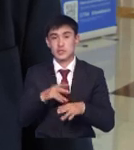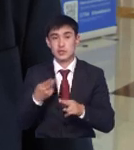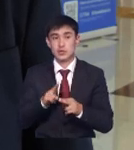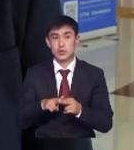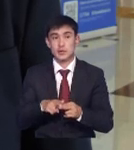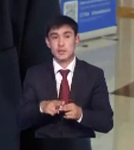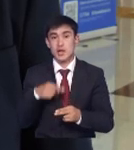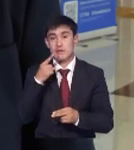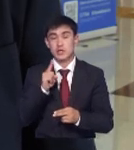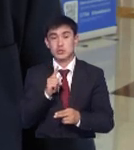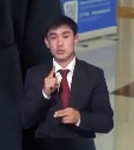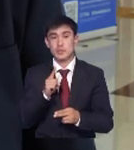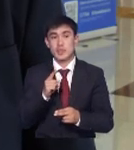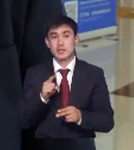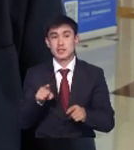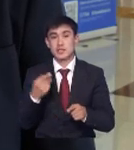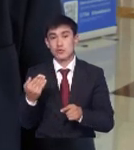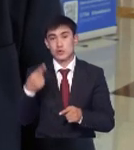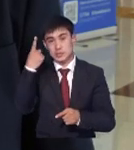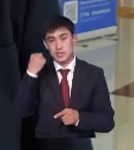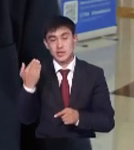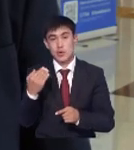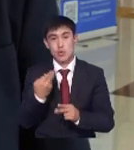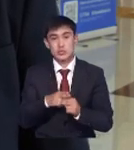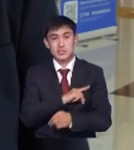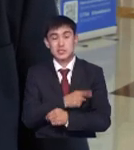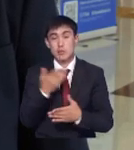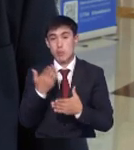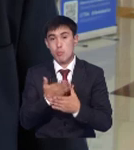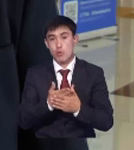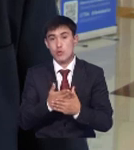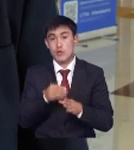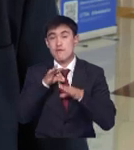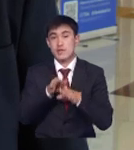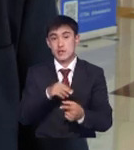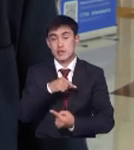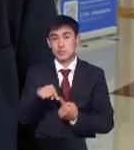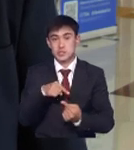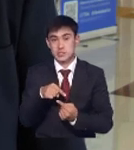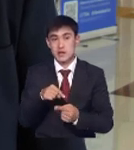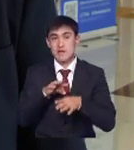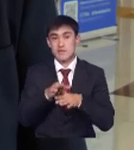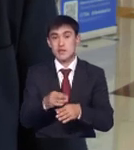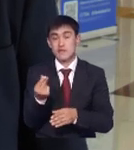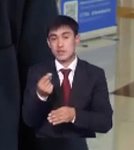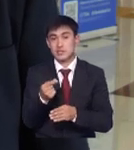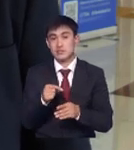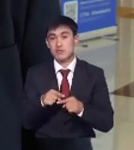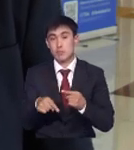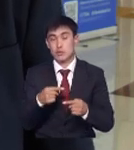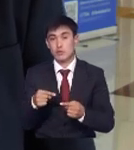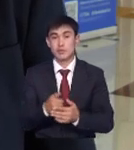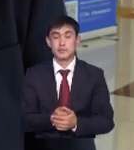которые отмечают что его знания очень сильно помогут им в ведении их бизнеса в ведении их финансовых